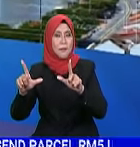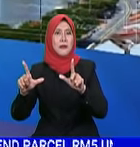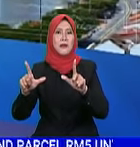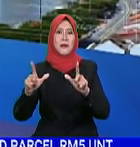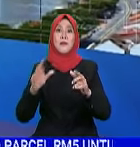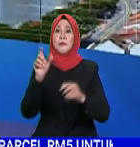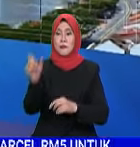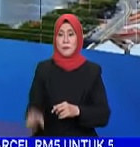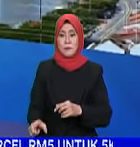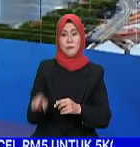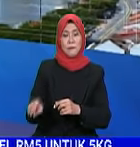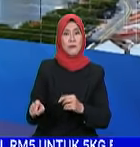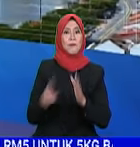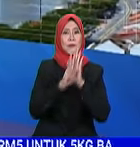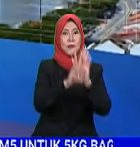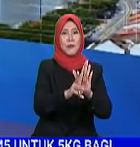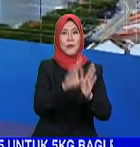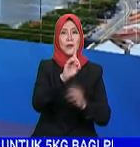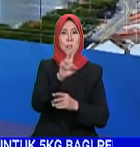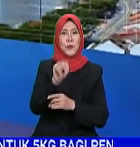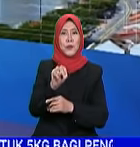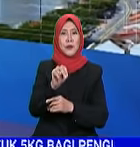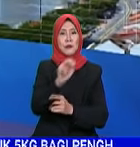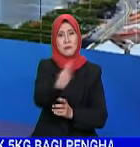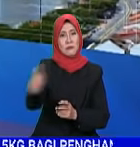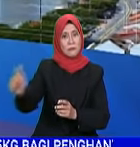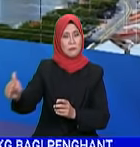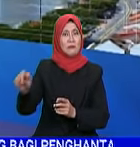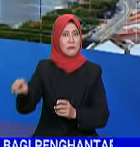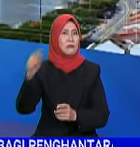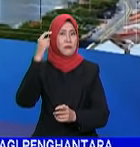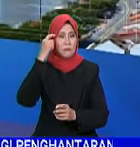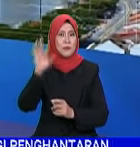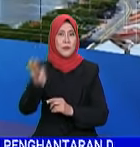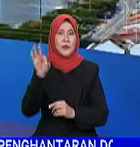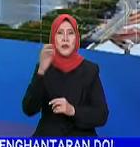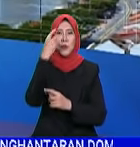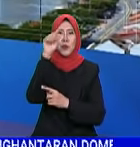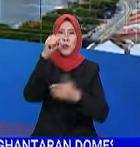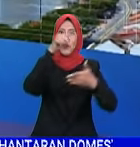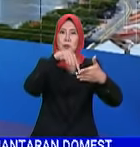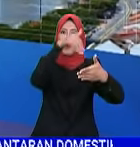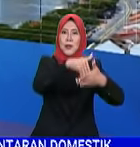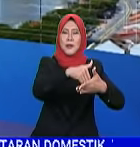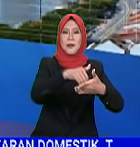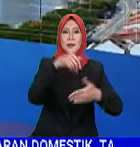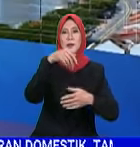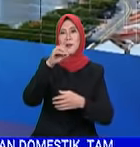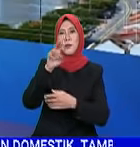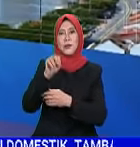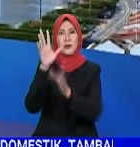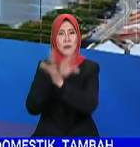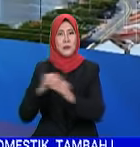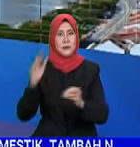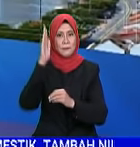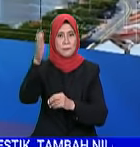sebagai calon bagi mewakili kawasan Dewan Undangan Negeri masing-masing pada pilihan raya umum PRU Dun Sarawak ke-12 yang